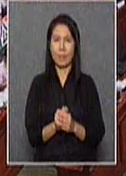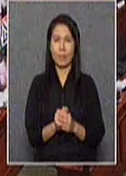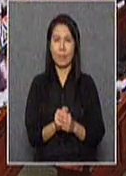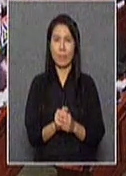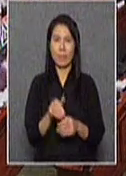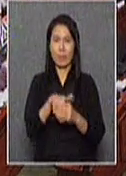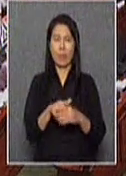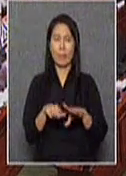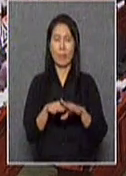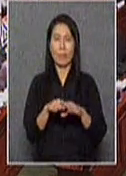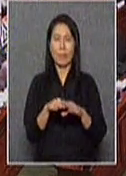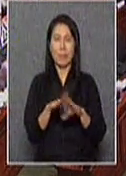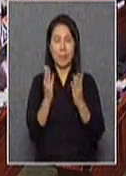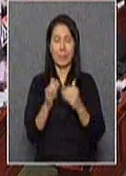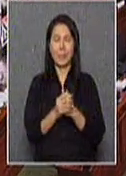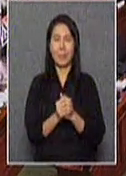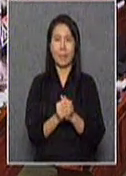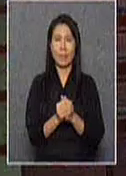開始表決。